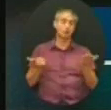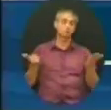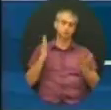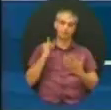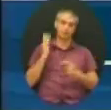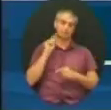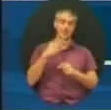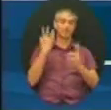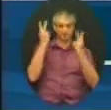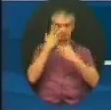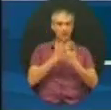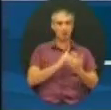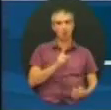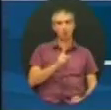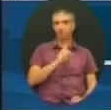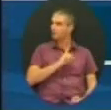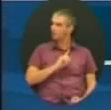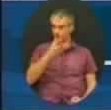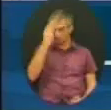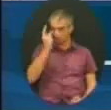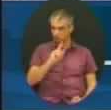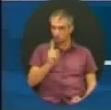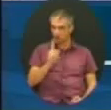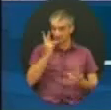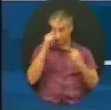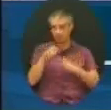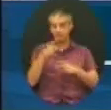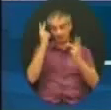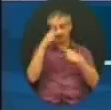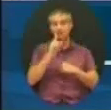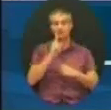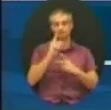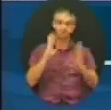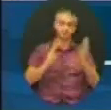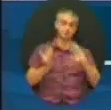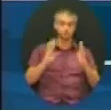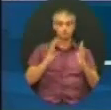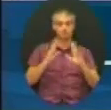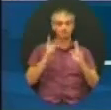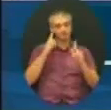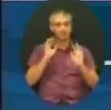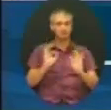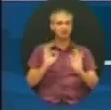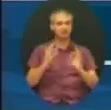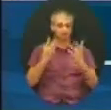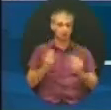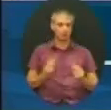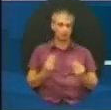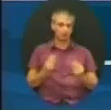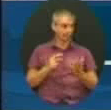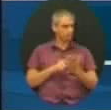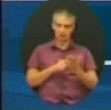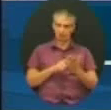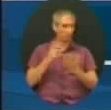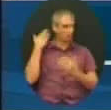הגיעו להסכם, וחלק לא. אבל אסור לנו לשכוח שההסכם הזה הוא הסכם פחות או יותר סביר וטוב, כי